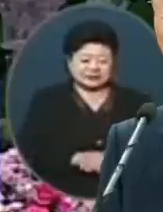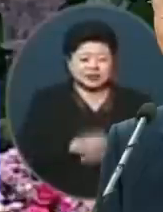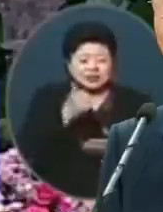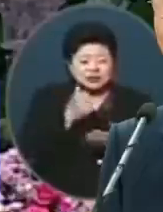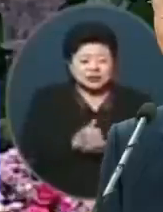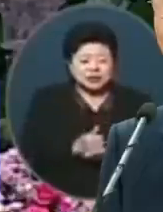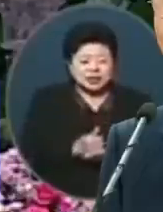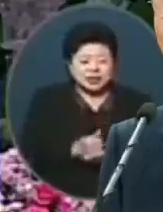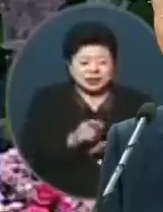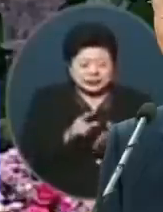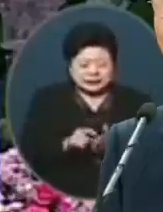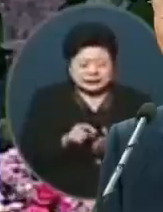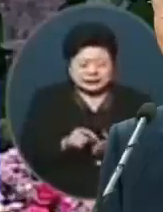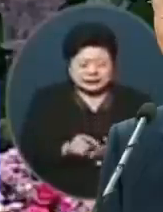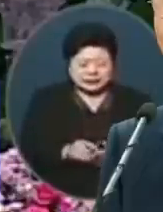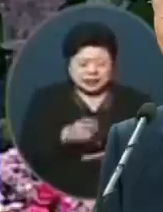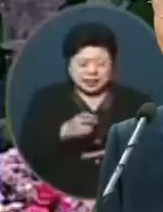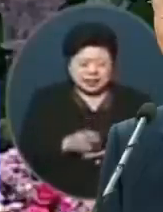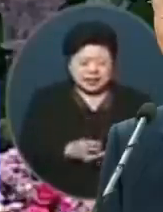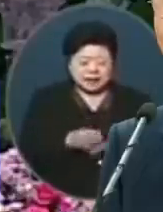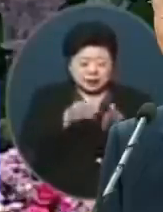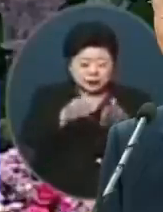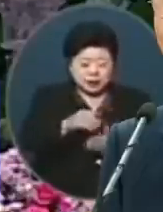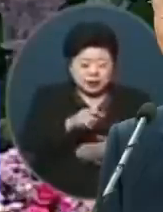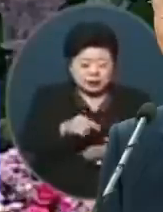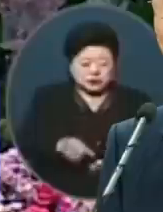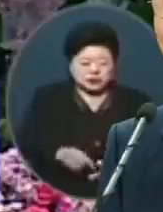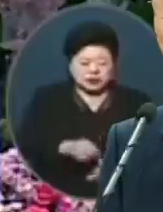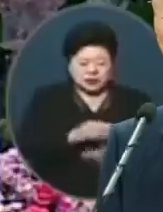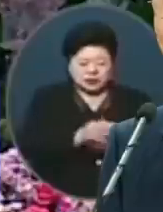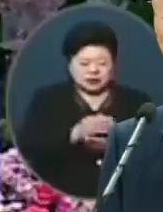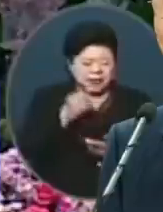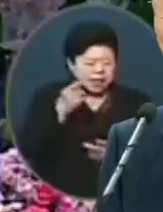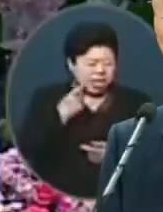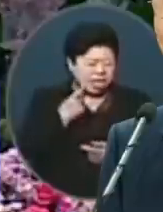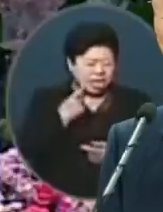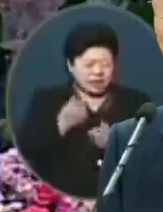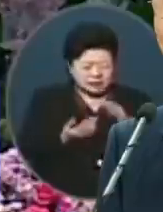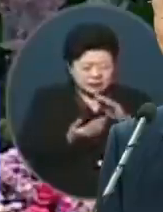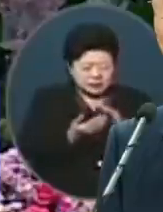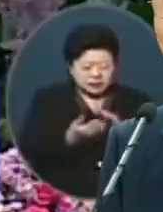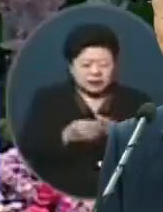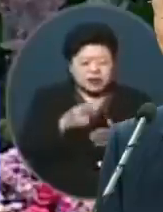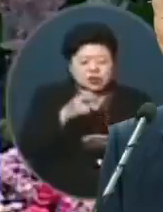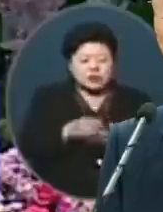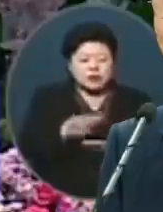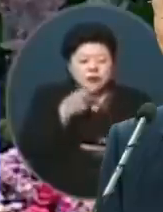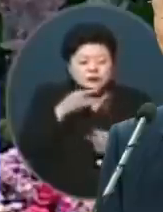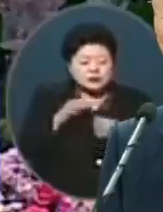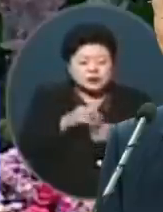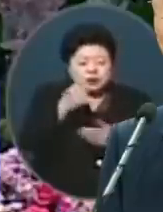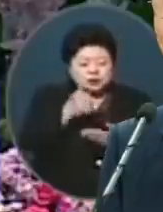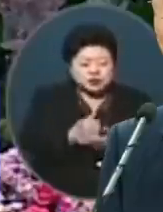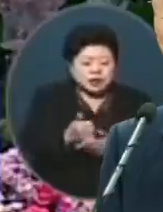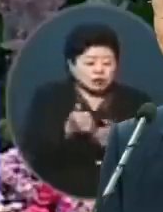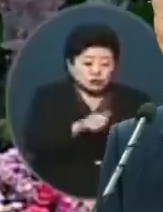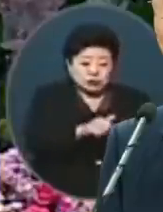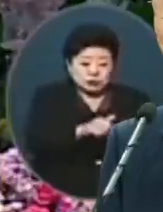죄가 기회를 타서 계명으로 말미암아 내 속에 온갖 탐심을 이루었나니 이는 율법이 없으면 죄가 죽은